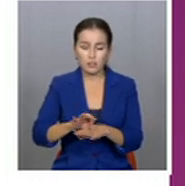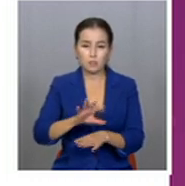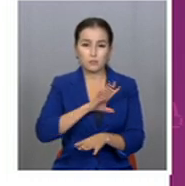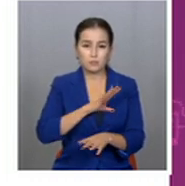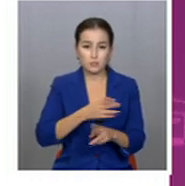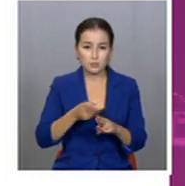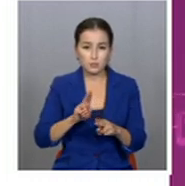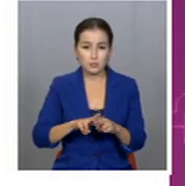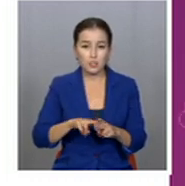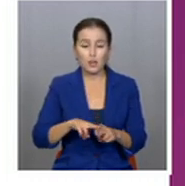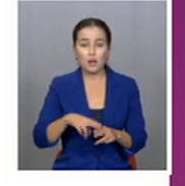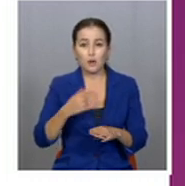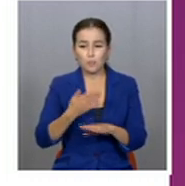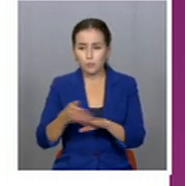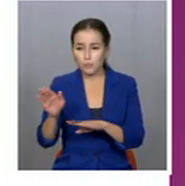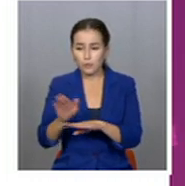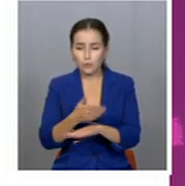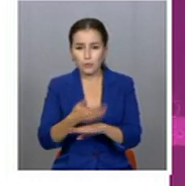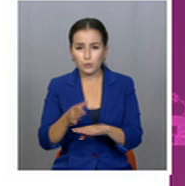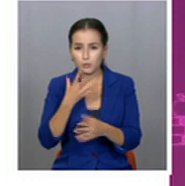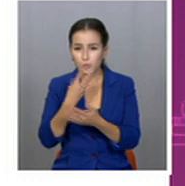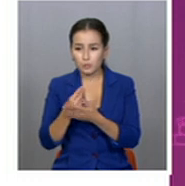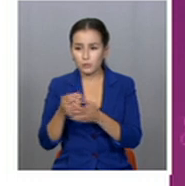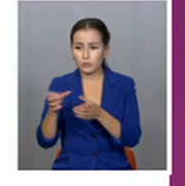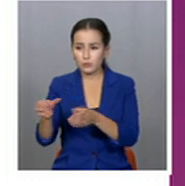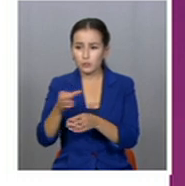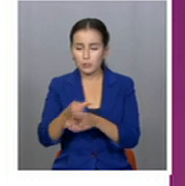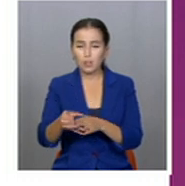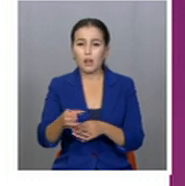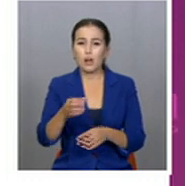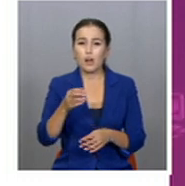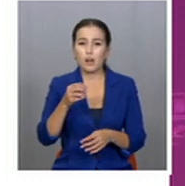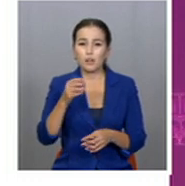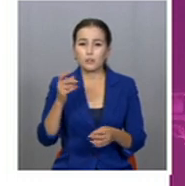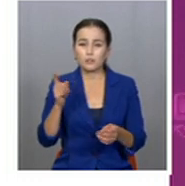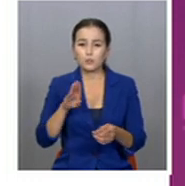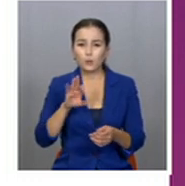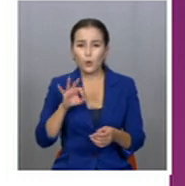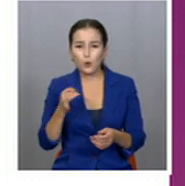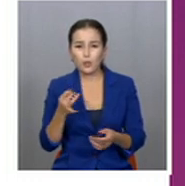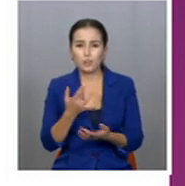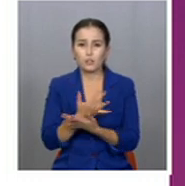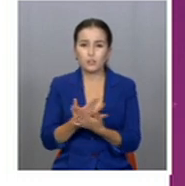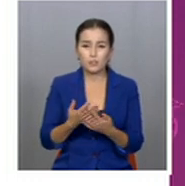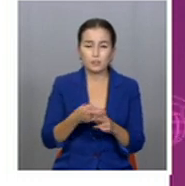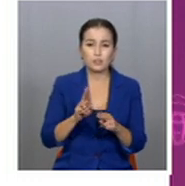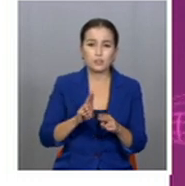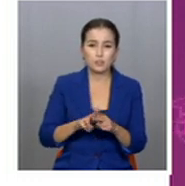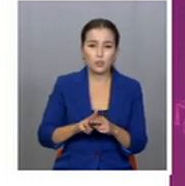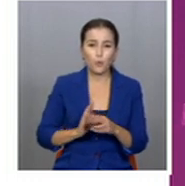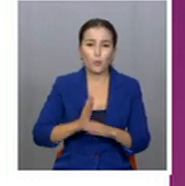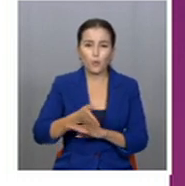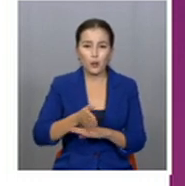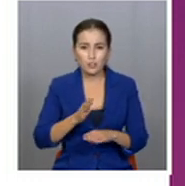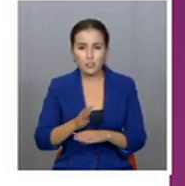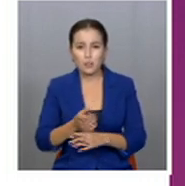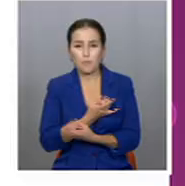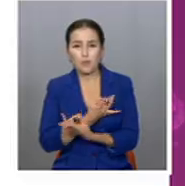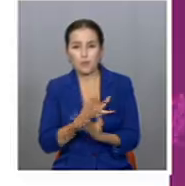мал бақтыру, қалың мал төлеу, той мерекелер, қонақ жай,